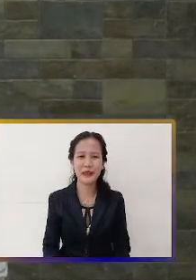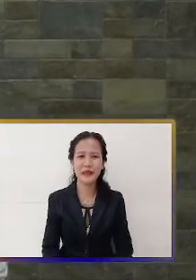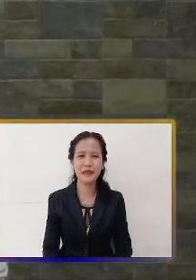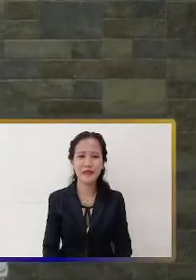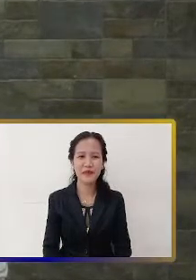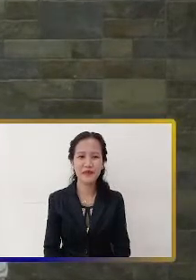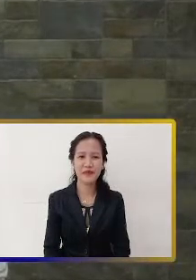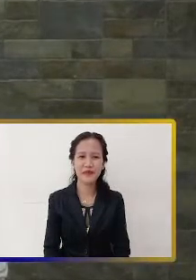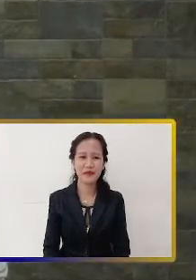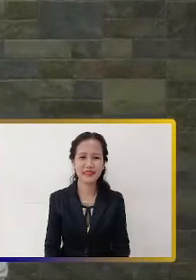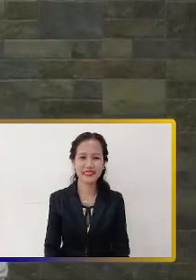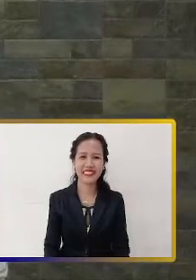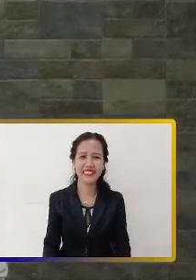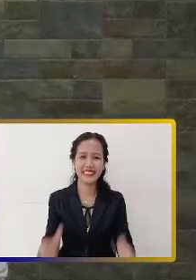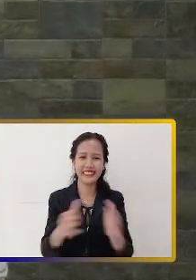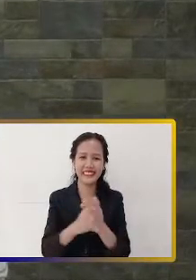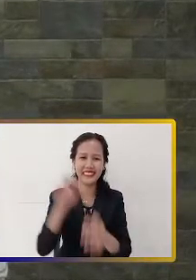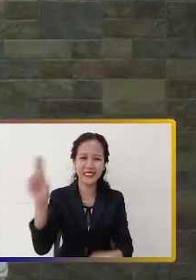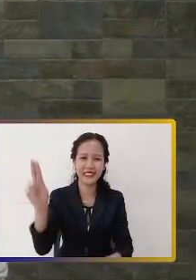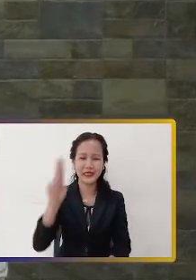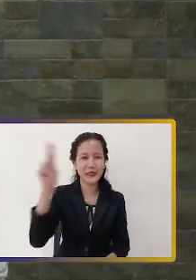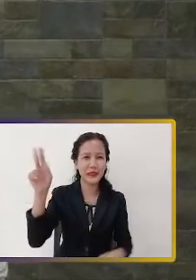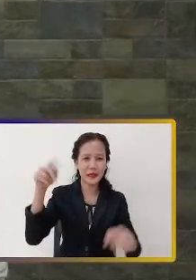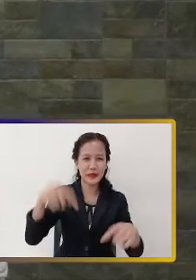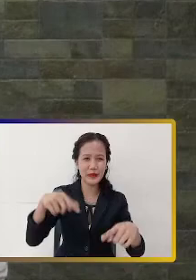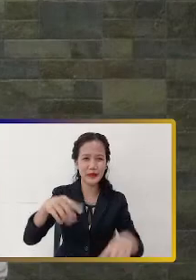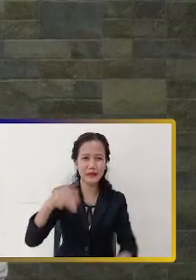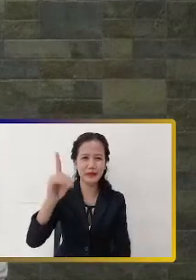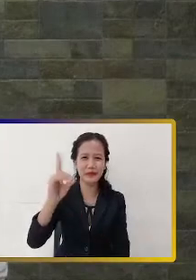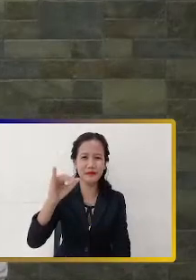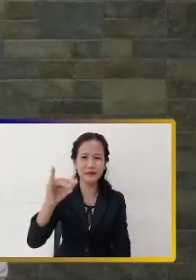na pang-disinfect. Sabi ko sa kanya, Brother Gabby,